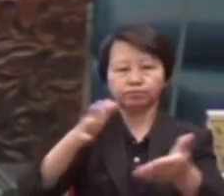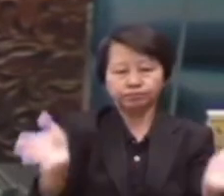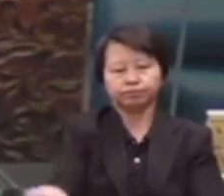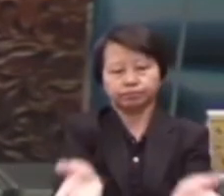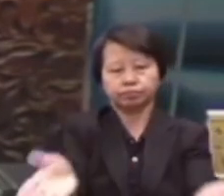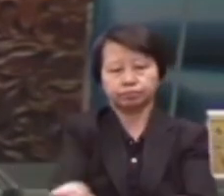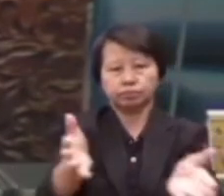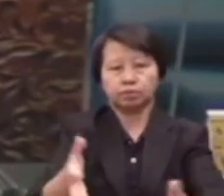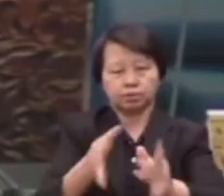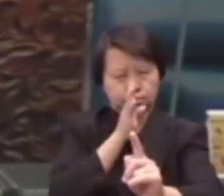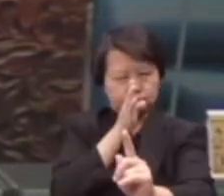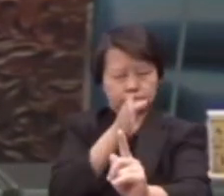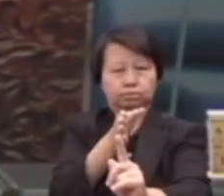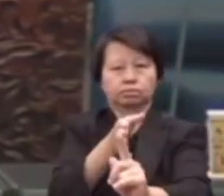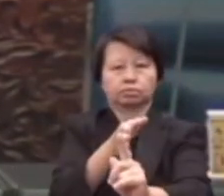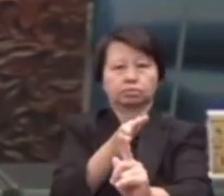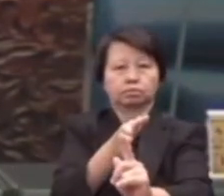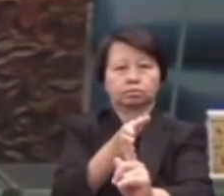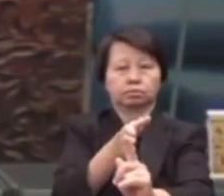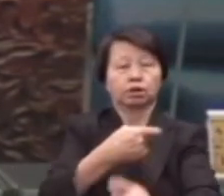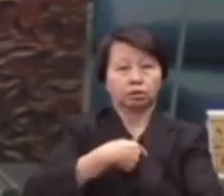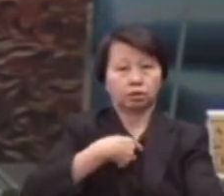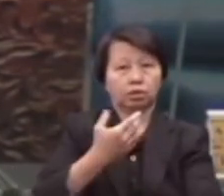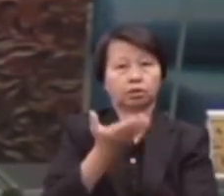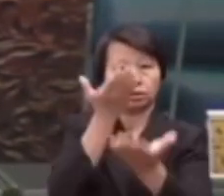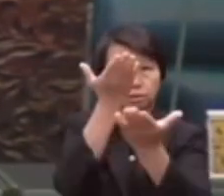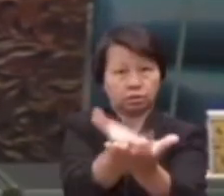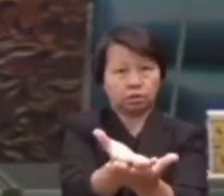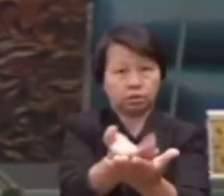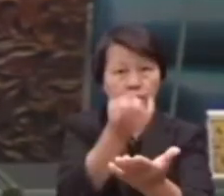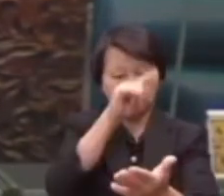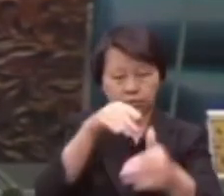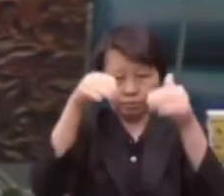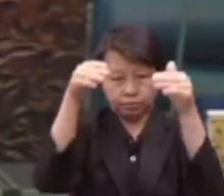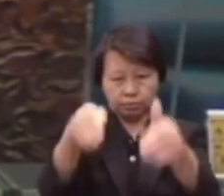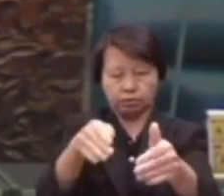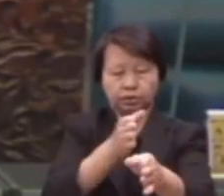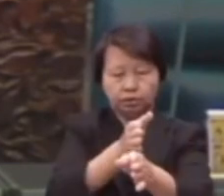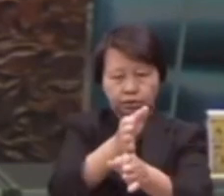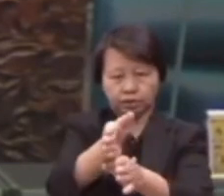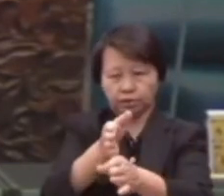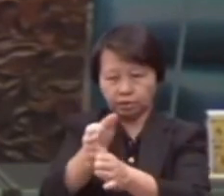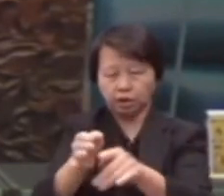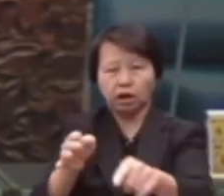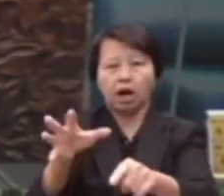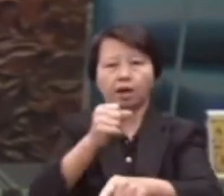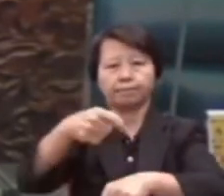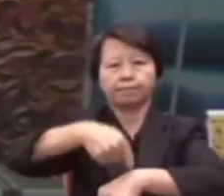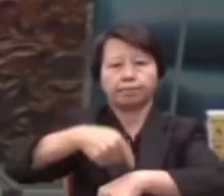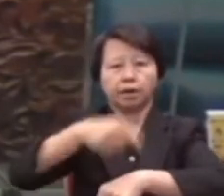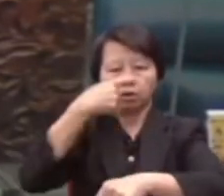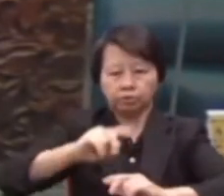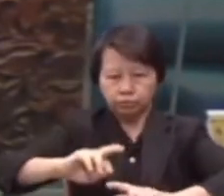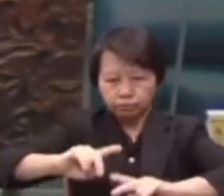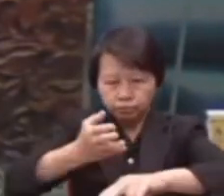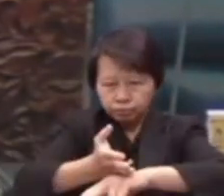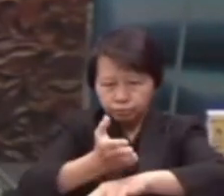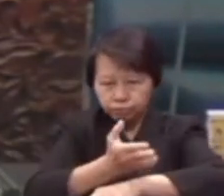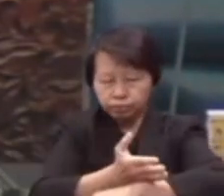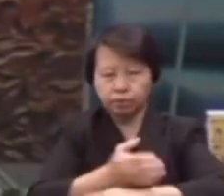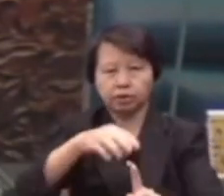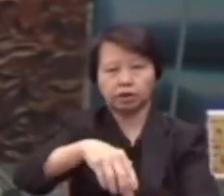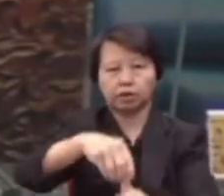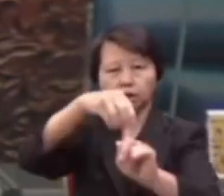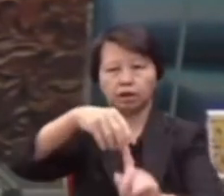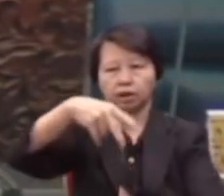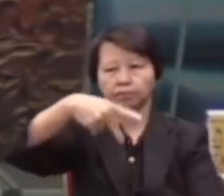rangsangan bersasar? Saya cadangkan itu ialah untuk menumpukan pada sektor-sektor yang mengambil masa untuk dipulihkan,